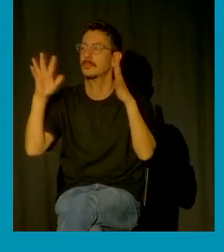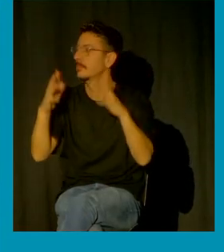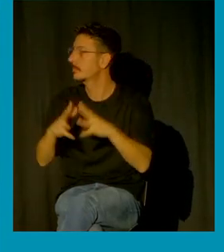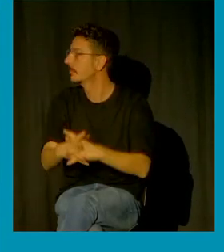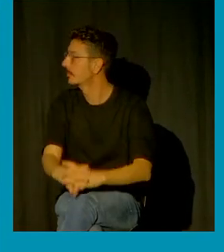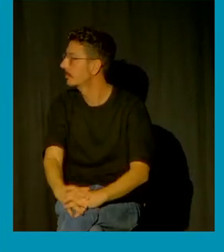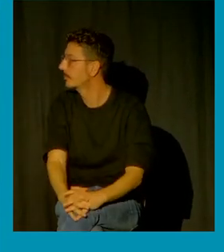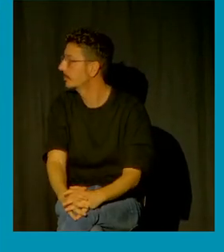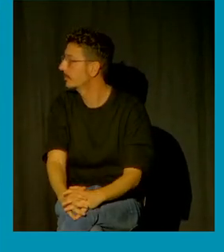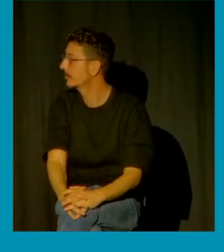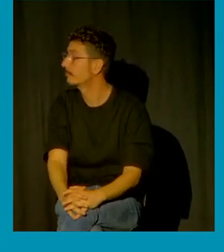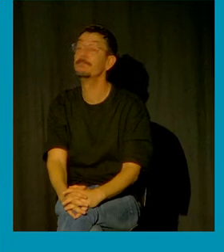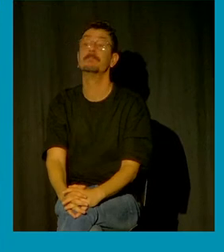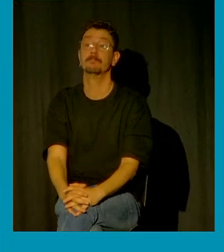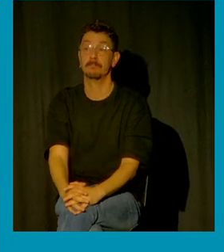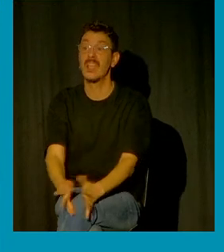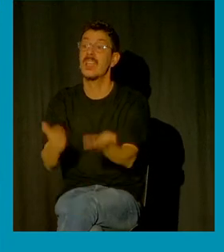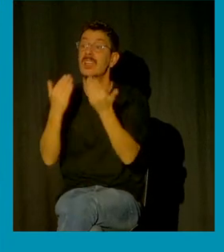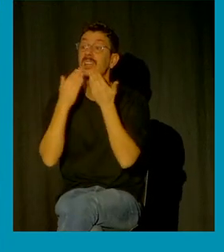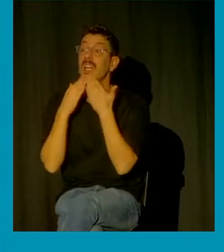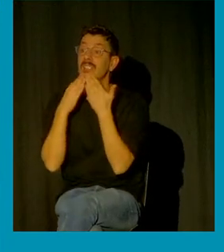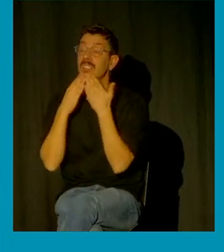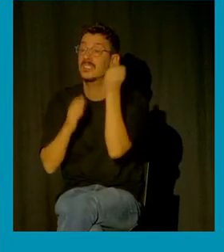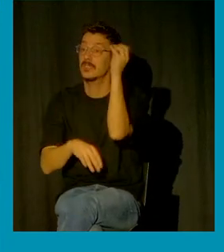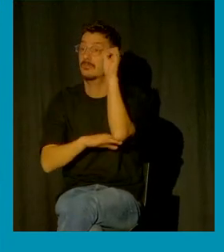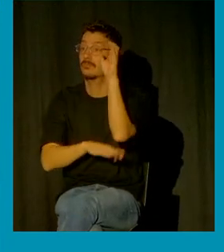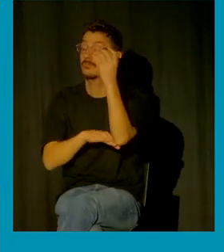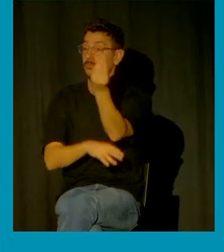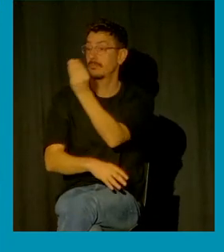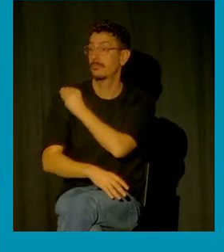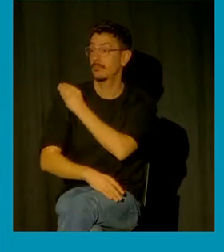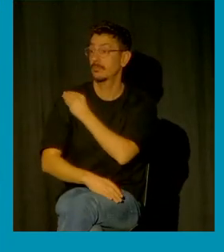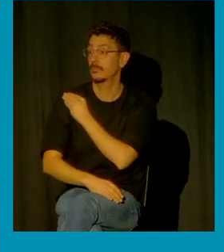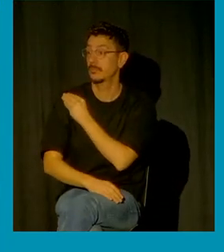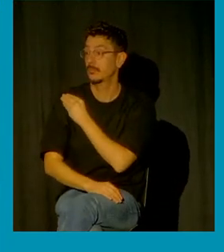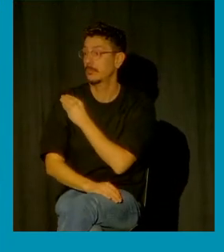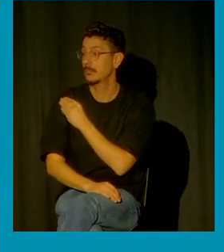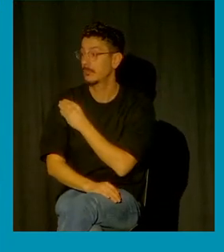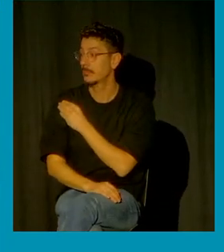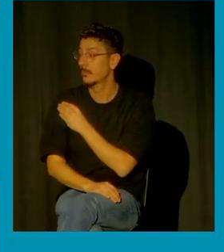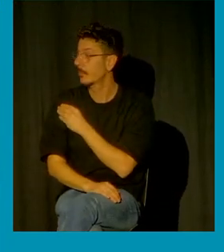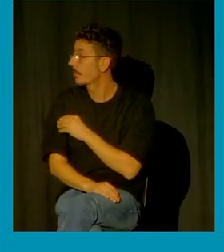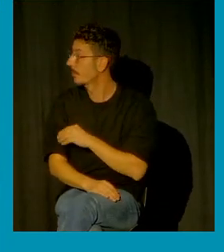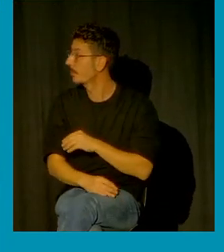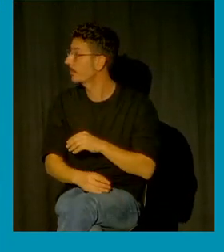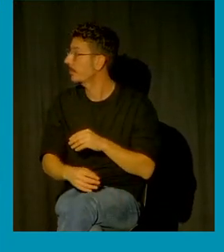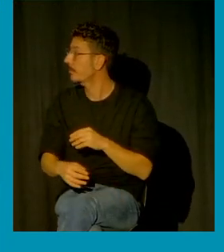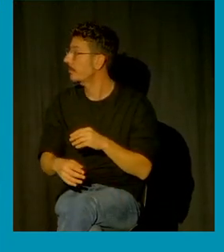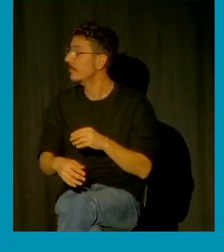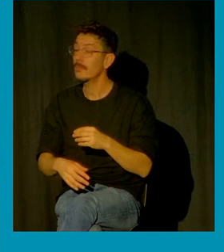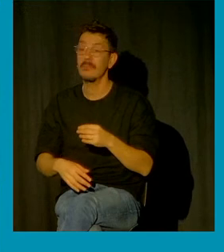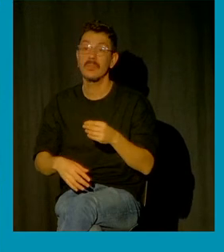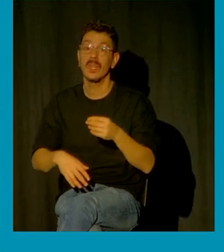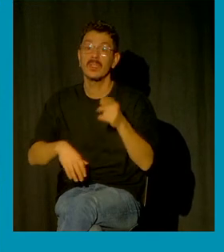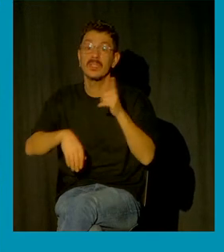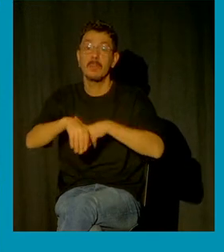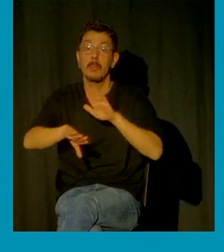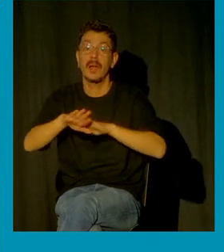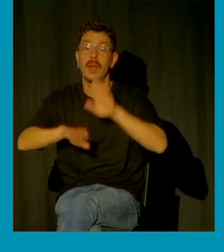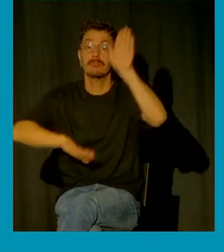moltes gràcies per la teva intervenció m'informen que no tenim molt més espai per intervencions dic perquè